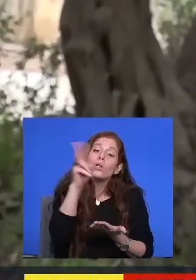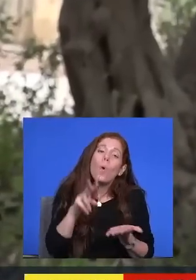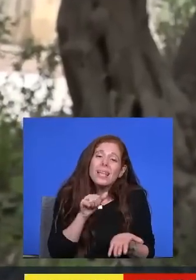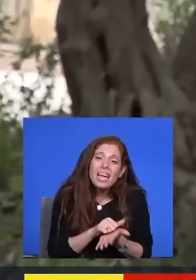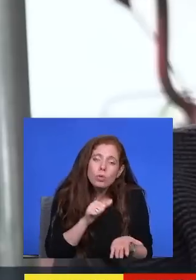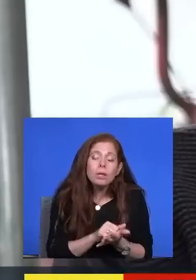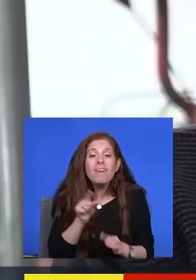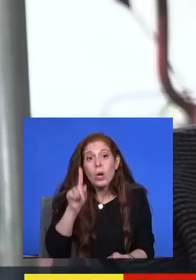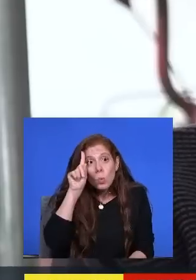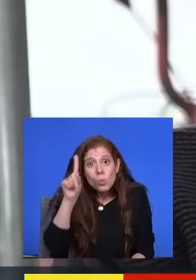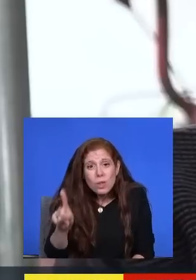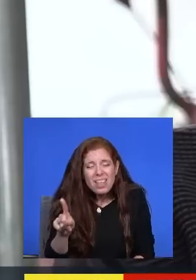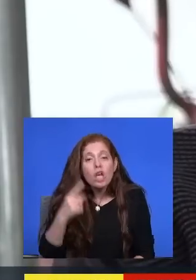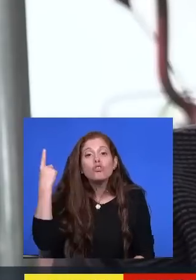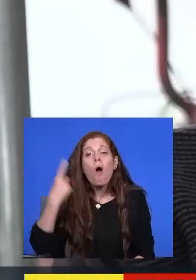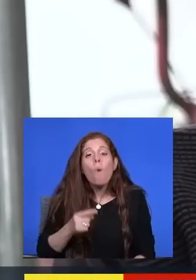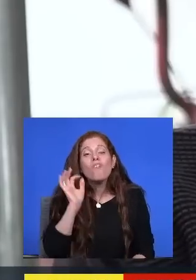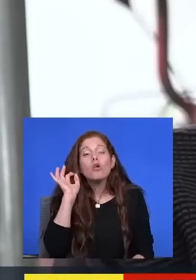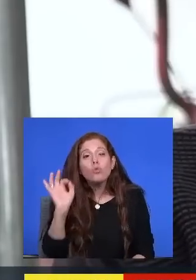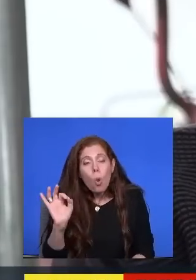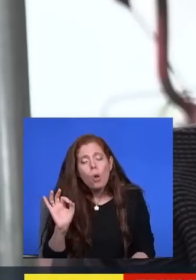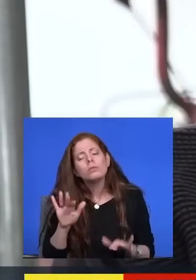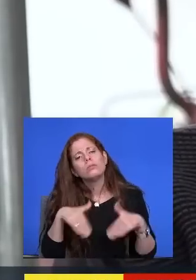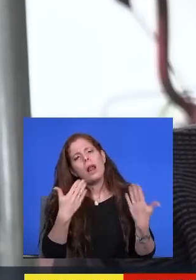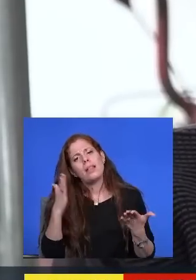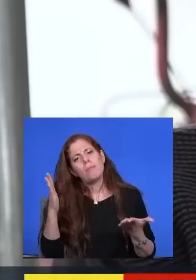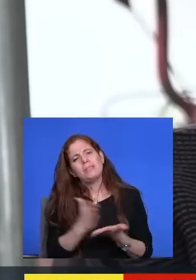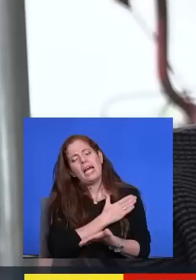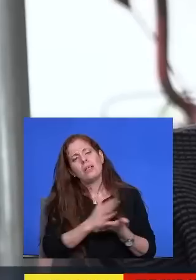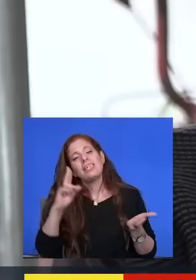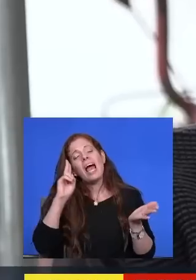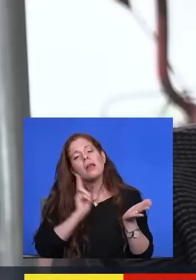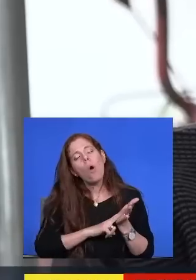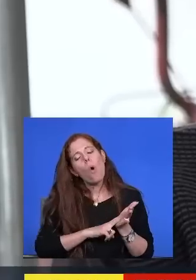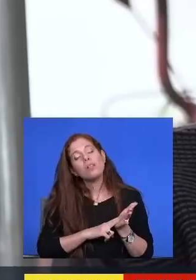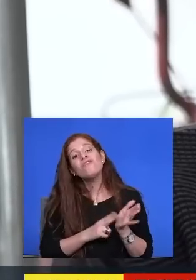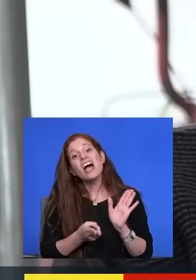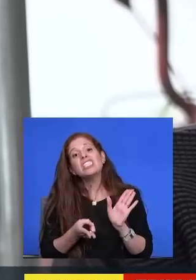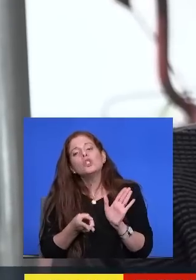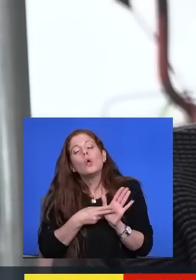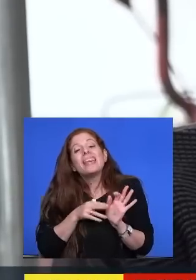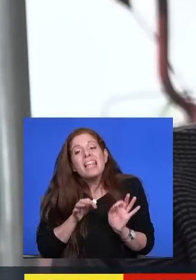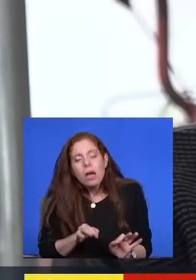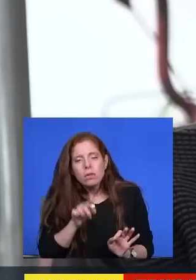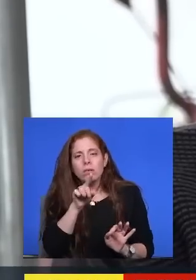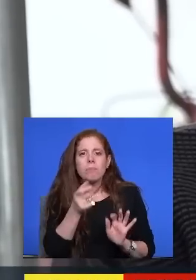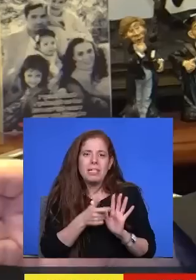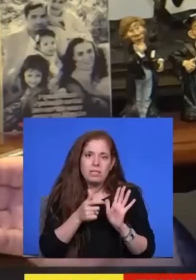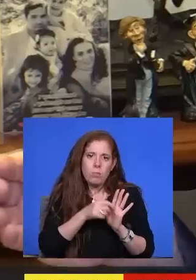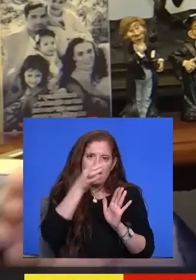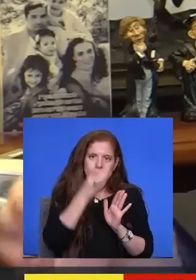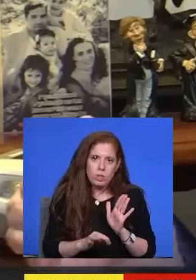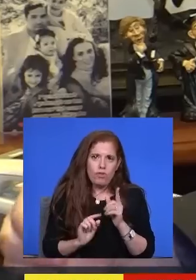יודע שחובתו לתת את פסק הדין הנכון והצודק בנסיבות הספציפיות של המקרה שהובא